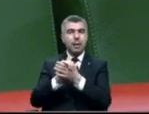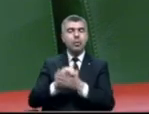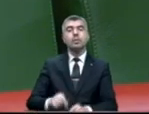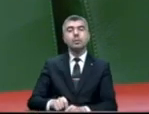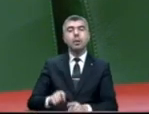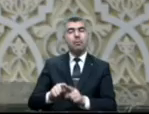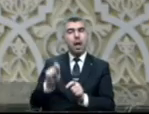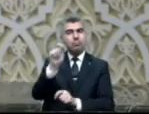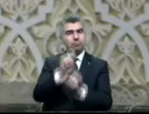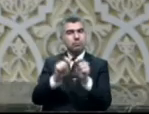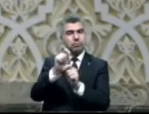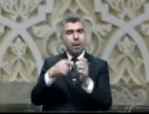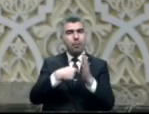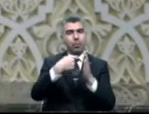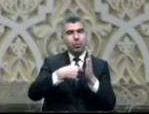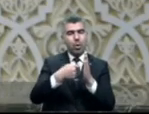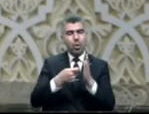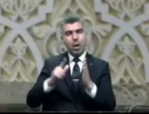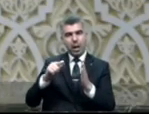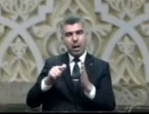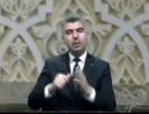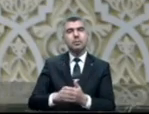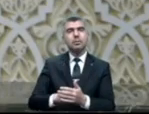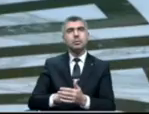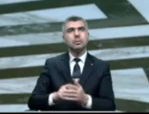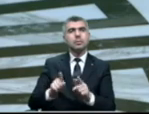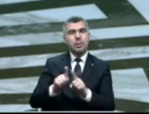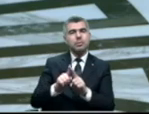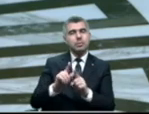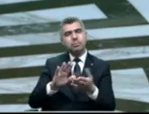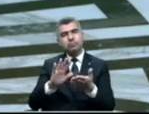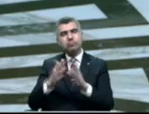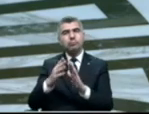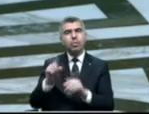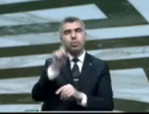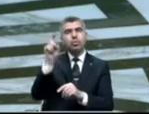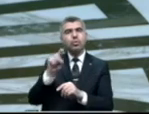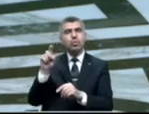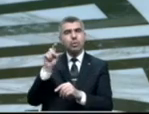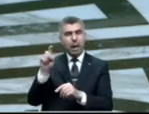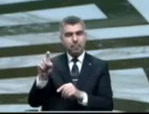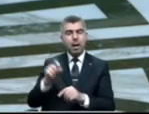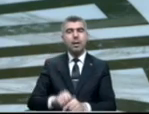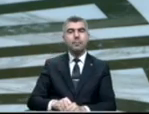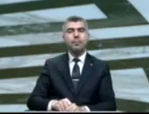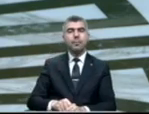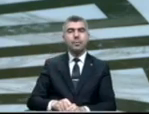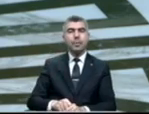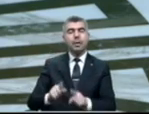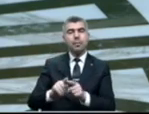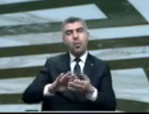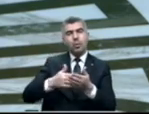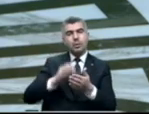كيتم إنجاز عدة مشاريع بحال اللي كاينة في جماعة ديال المطلسة وجماعة ديال